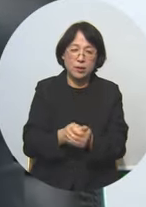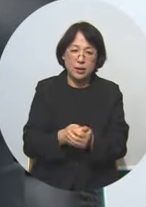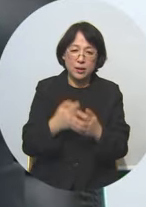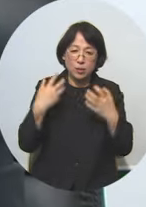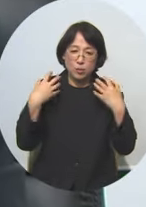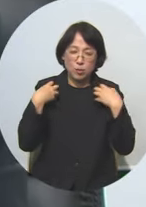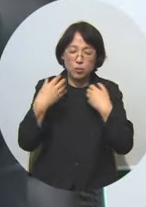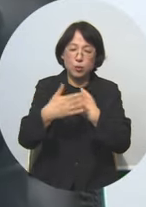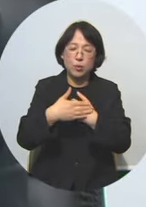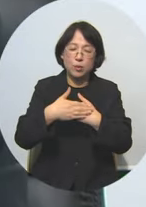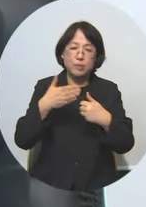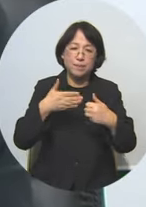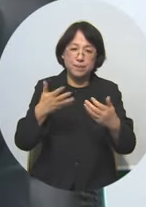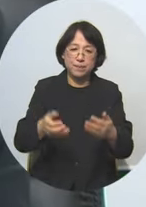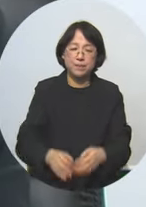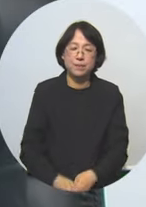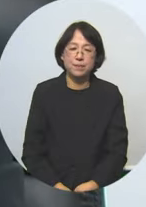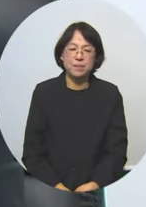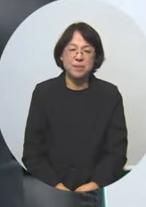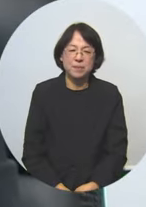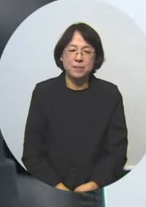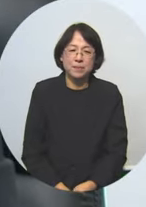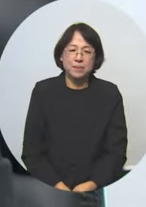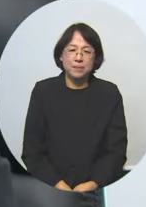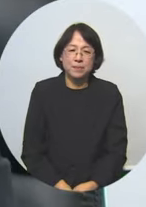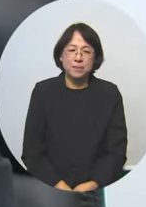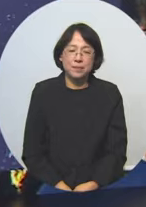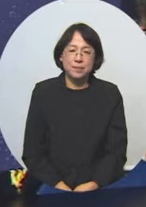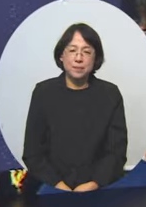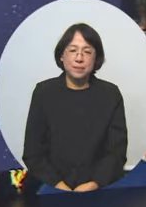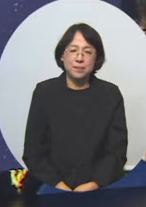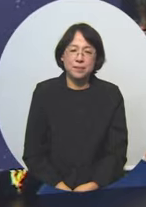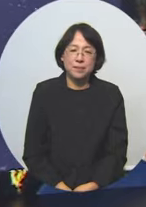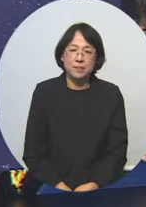당부했습니다. KTV 최다입니다.